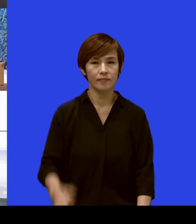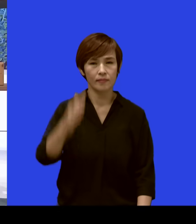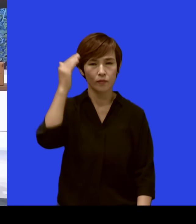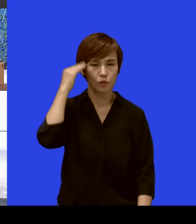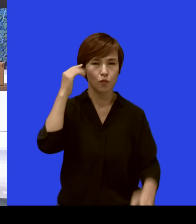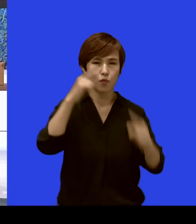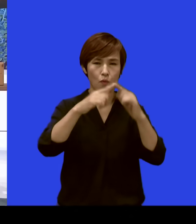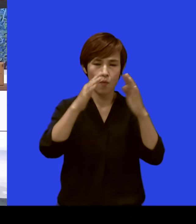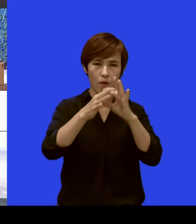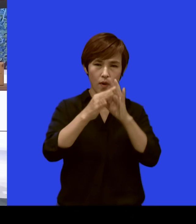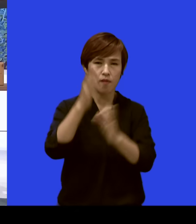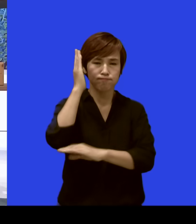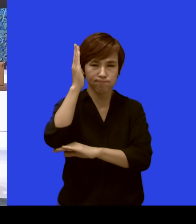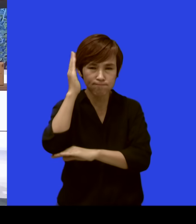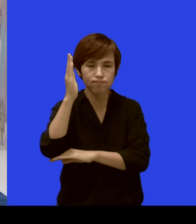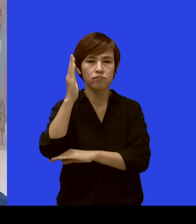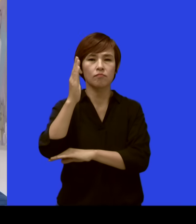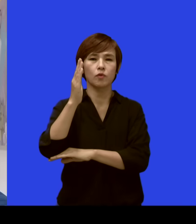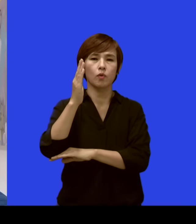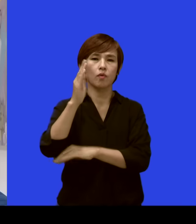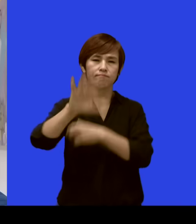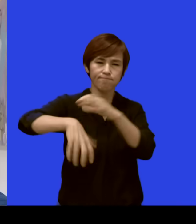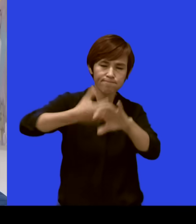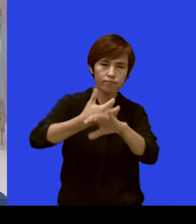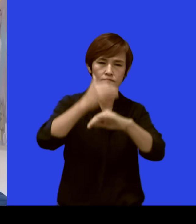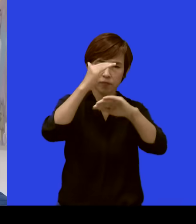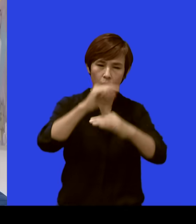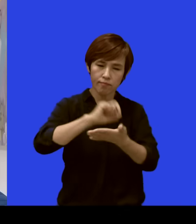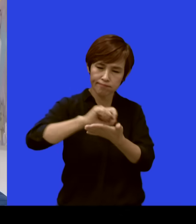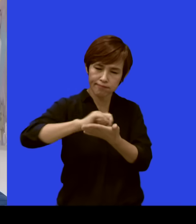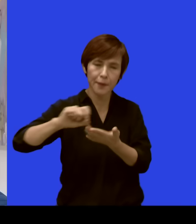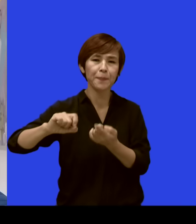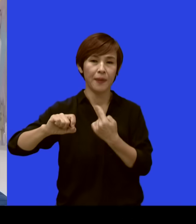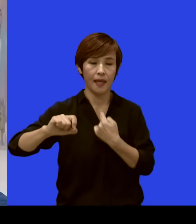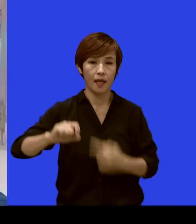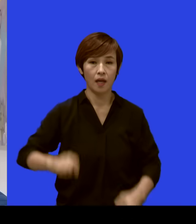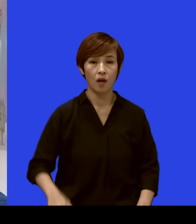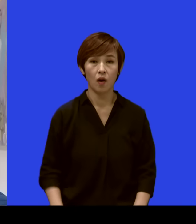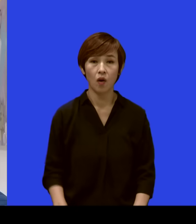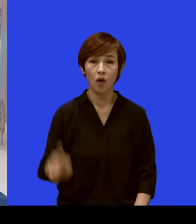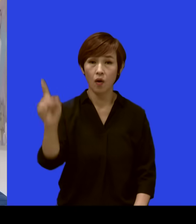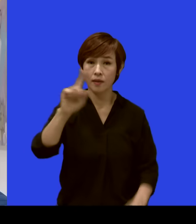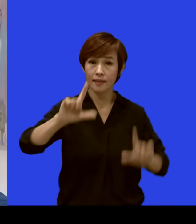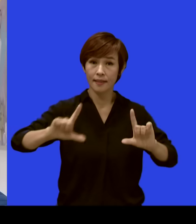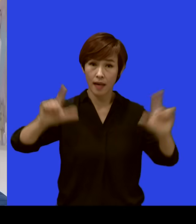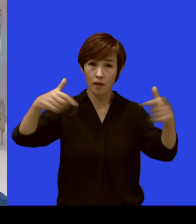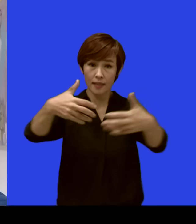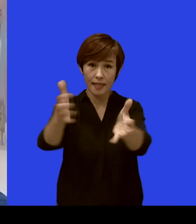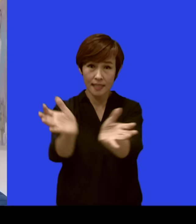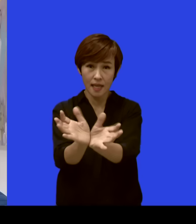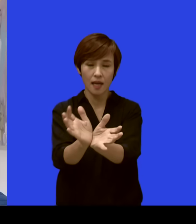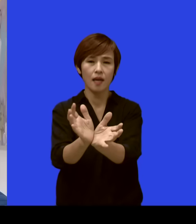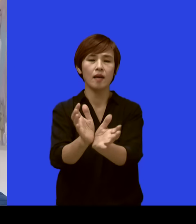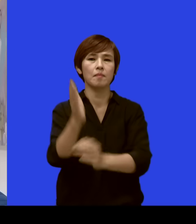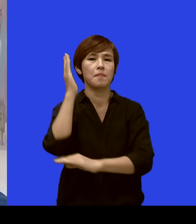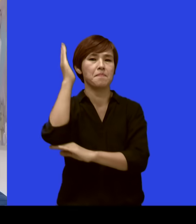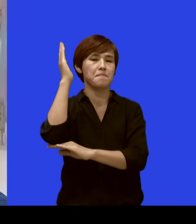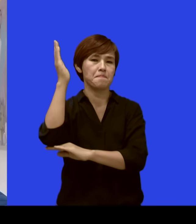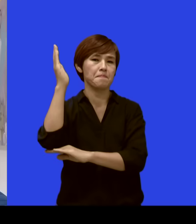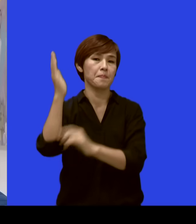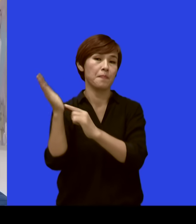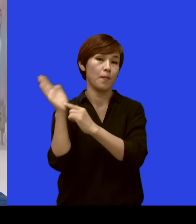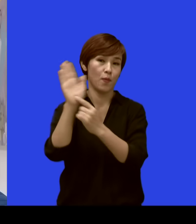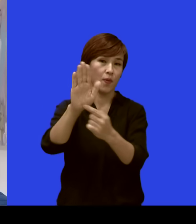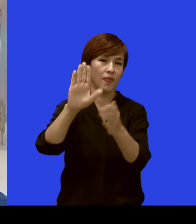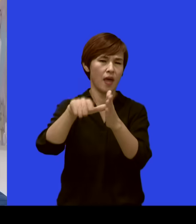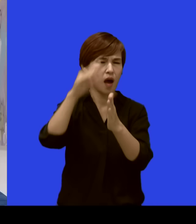그런데 강연도 하고 집회도 했는데 어느 날 제가 이제 그 청어람이라고 하는 단체에서 이제 논문을 발표하게 됐습니다. 한국